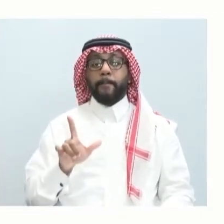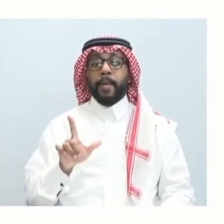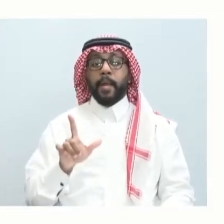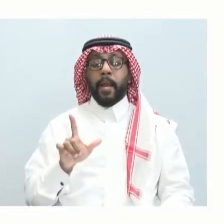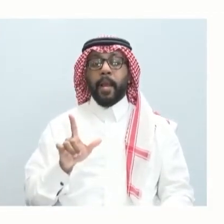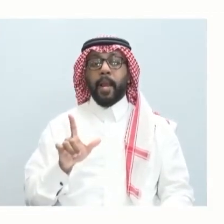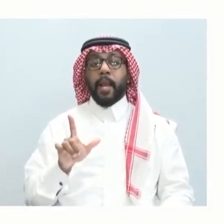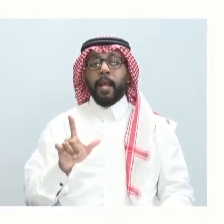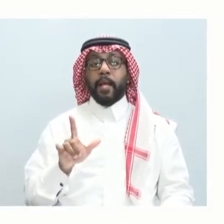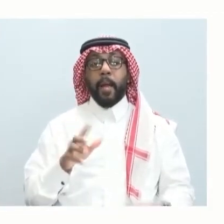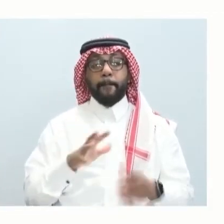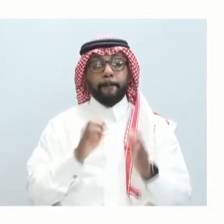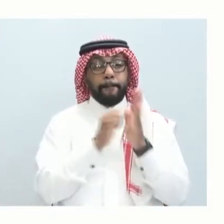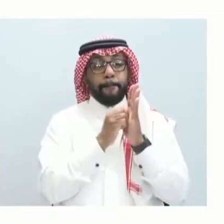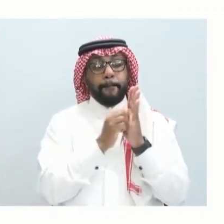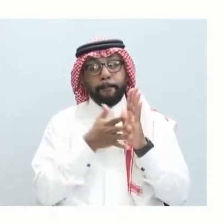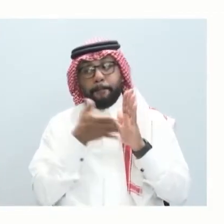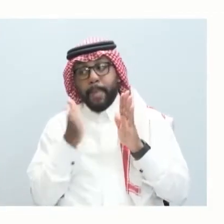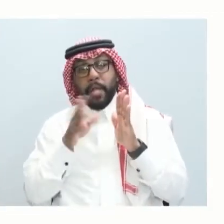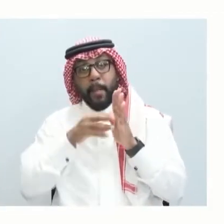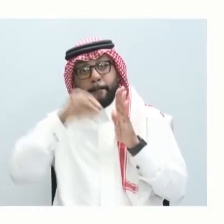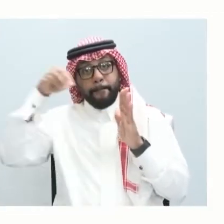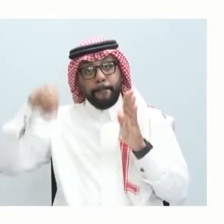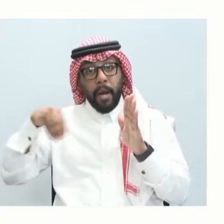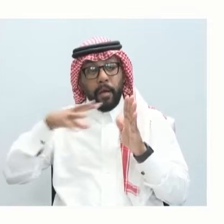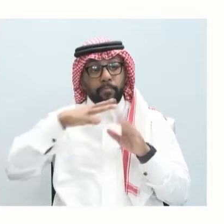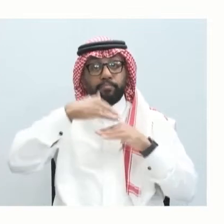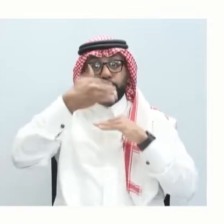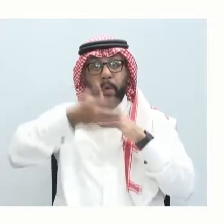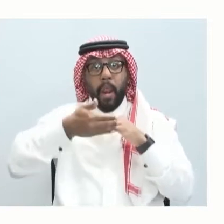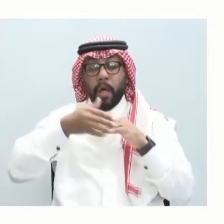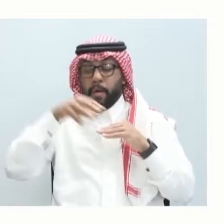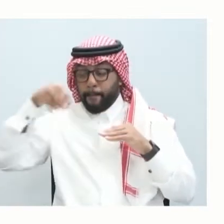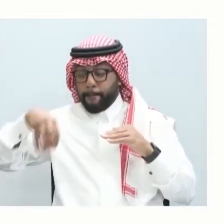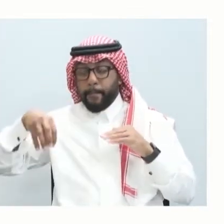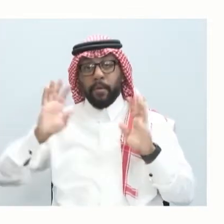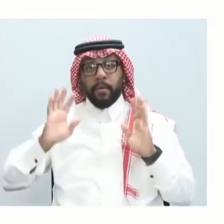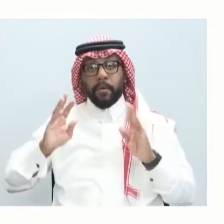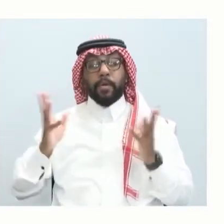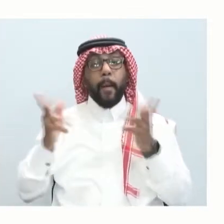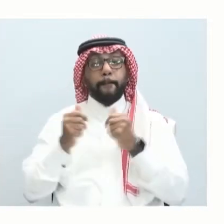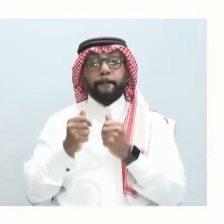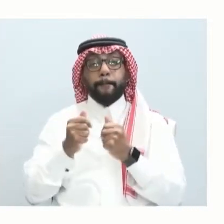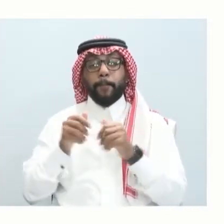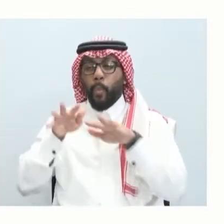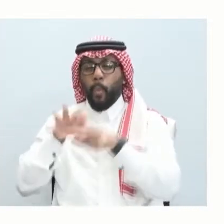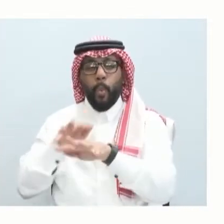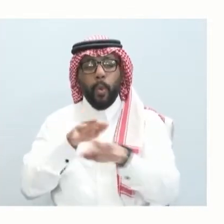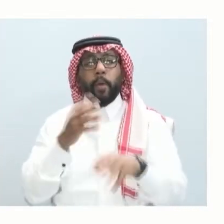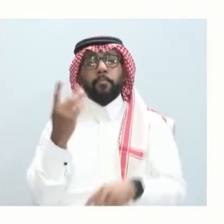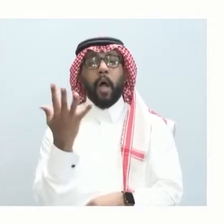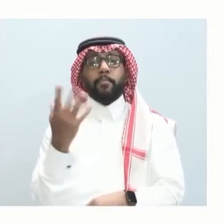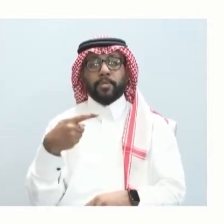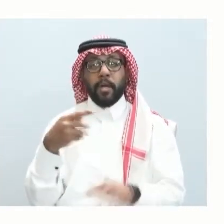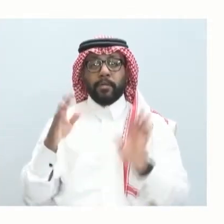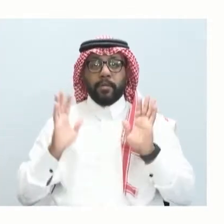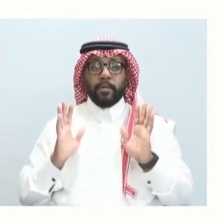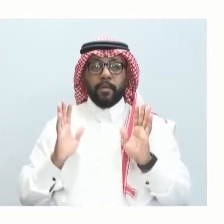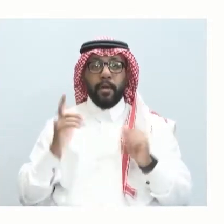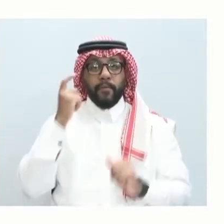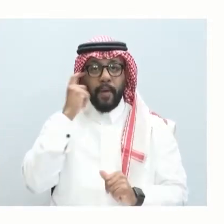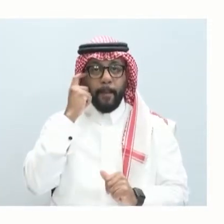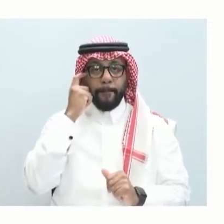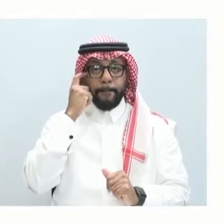اذا هذه معلومه تقف 15 نمله خارج بيت النمل هذا معطى في سؤال كذلك اكمل